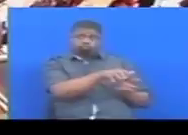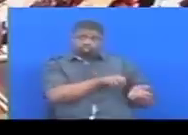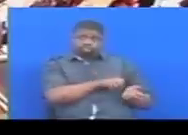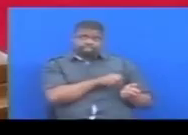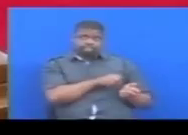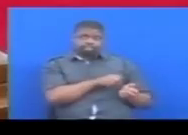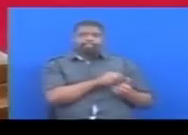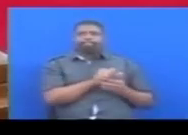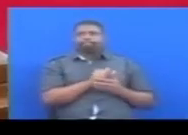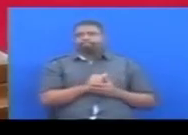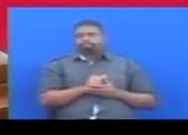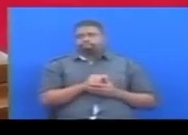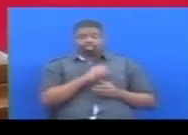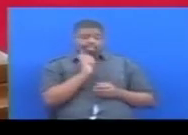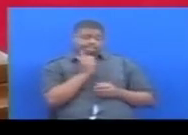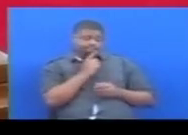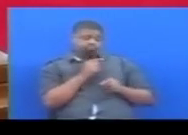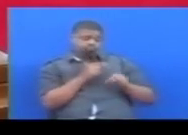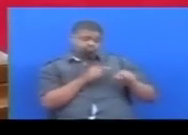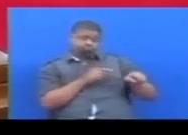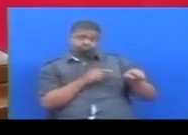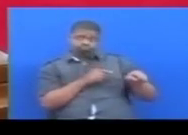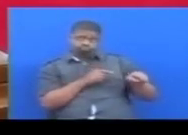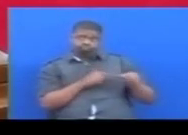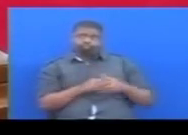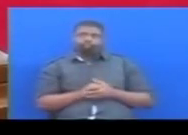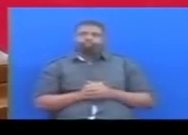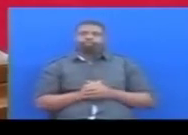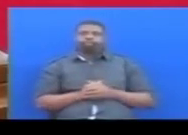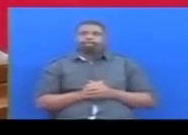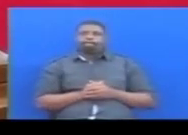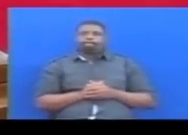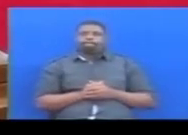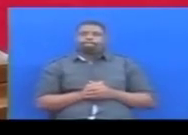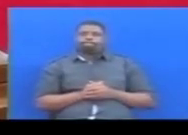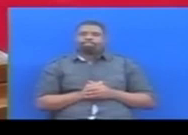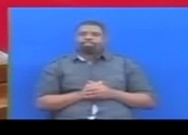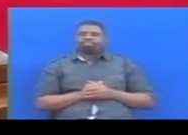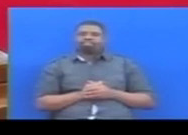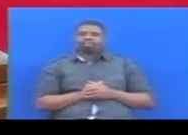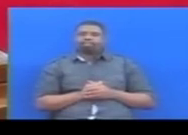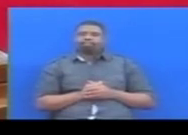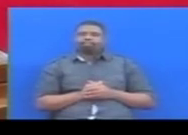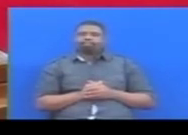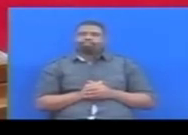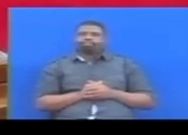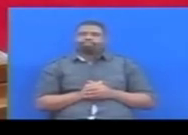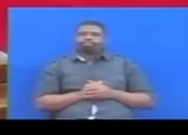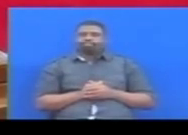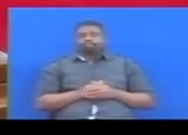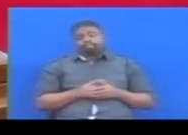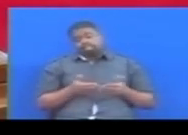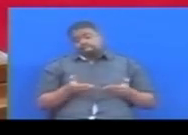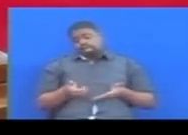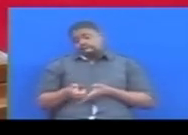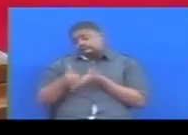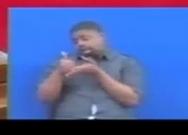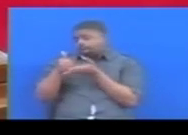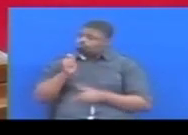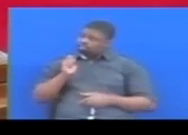nyongeza ya Mheshimiwa Matayo Manyinyi, mbunge wa Musoma. Mheshimiwa Naibu Spika,